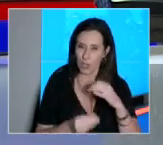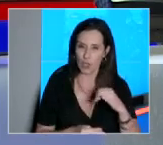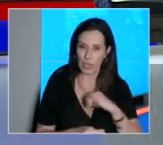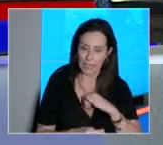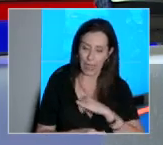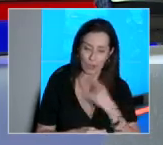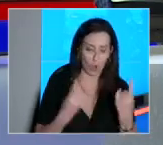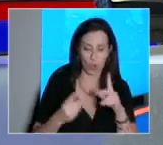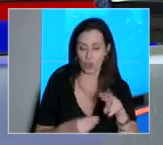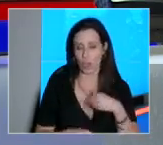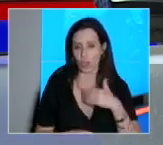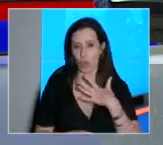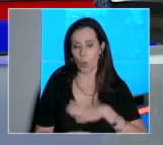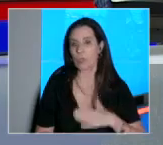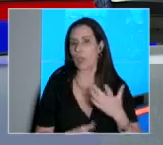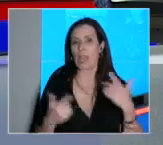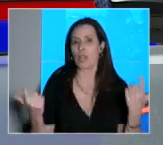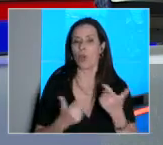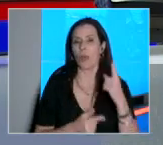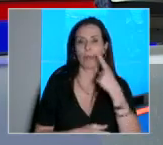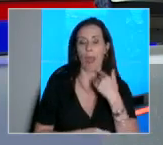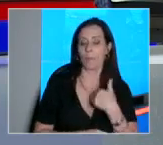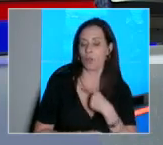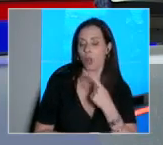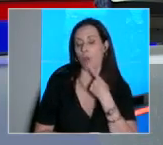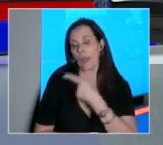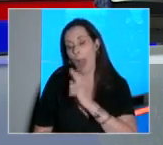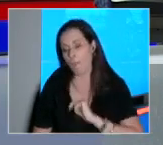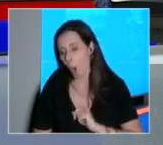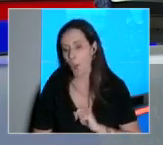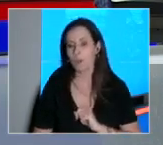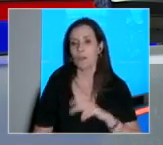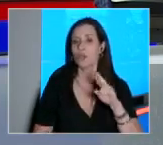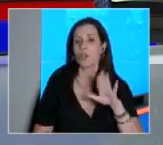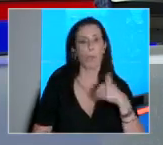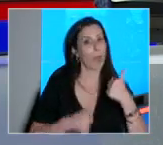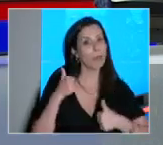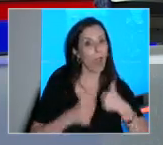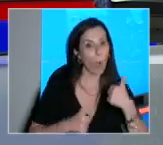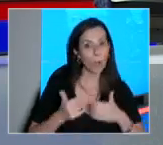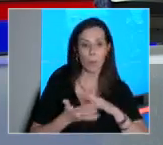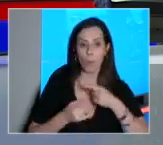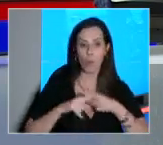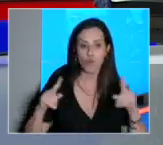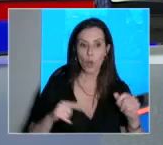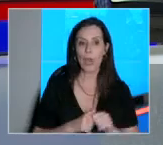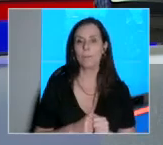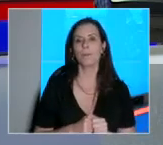שמושכים כל אחד לכיוון שלו, אני רוצה שהאירוע יהיה לטעמי ולא לטעמו של מישהו אחר. יש גם תחרות במקומות שונים